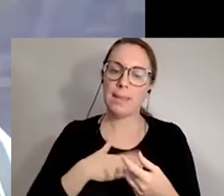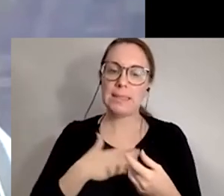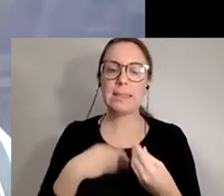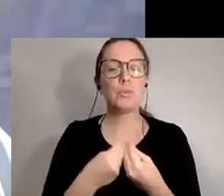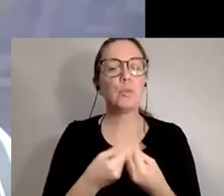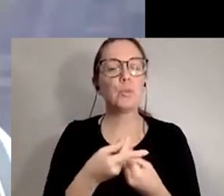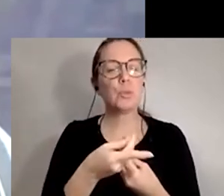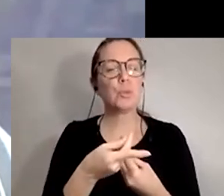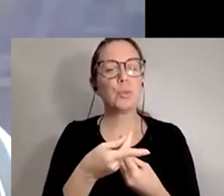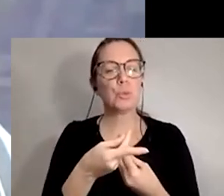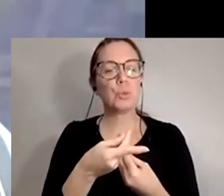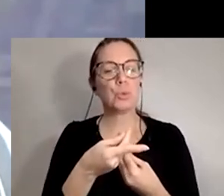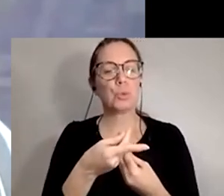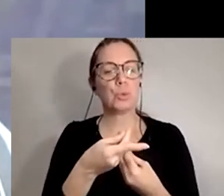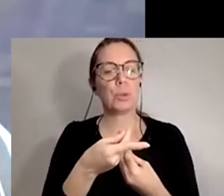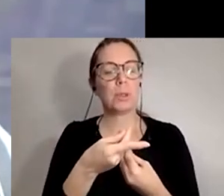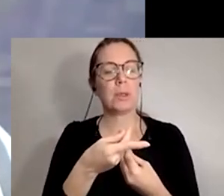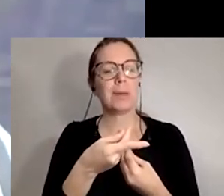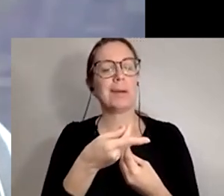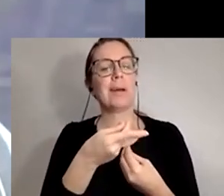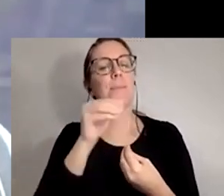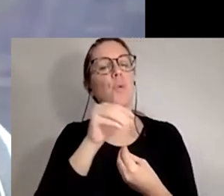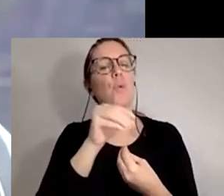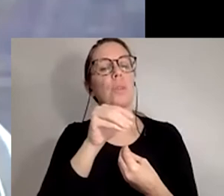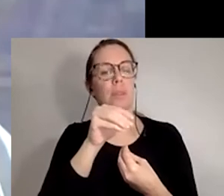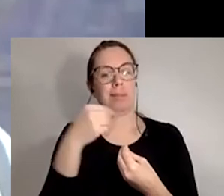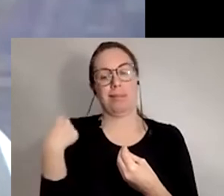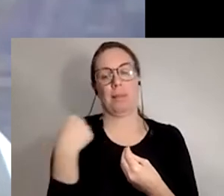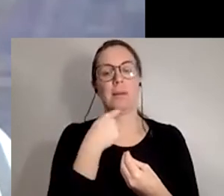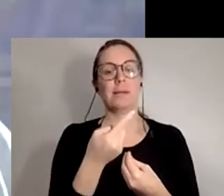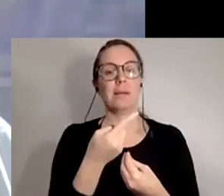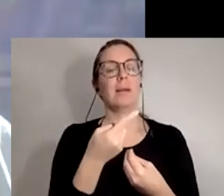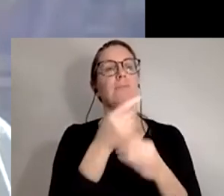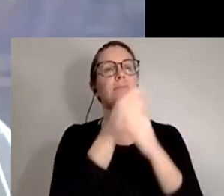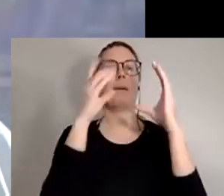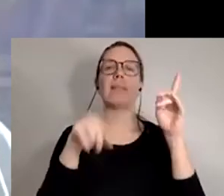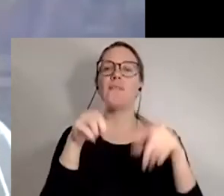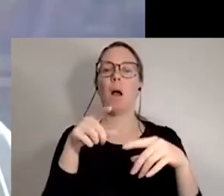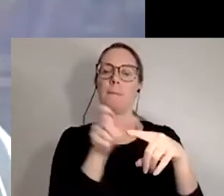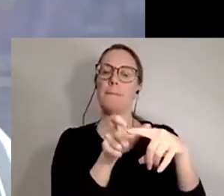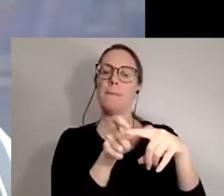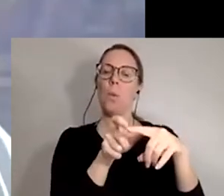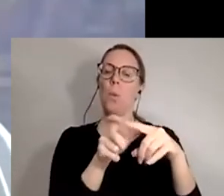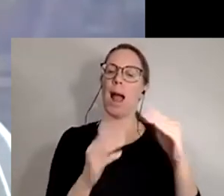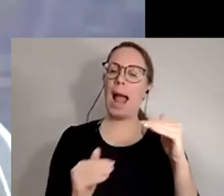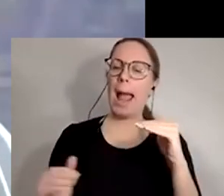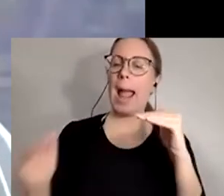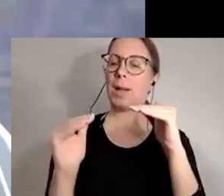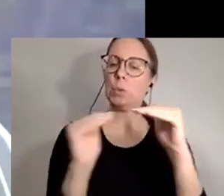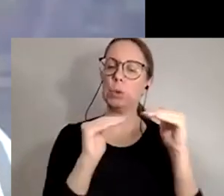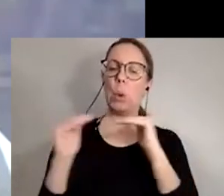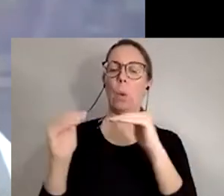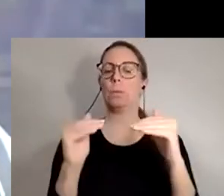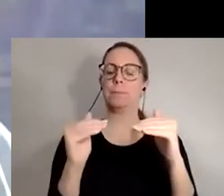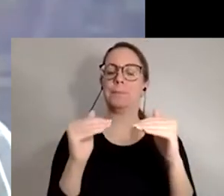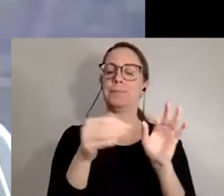Mouloud, sur l'idée que l'inclusion est parfois un peu un slogan déclamatoire. On essaie